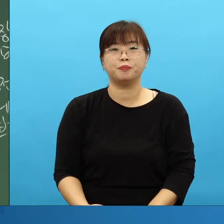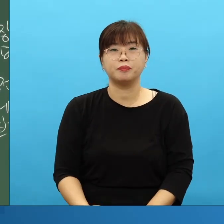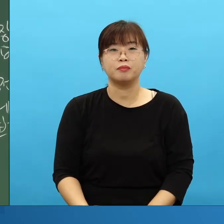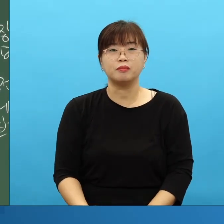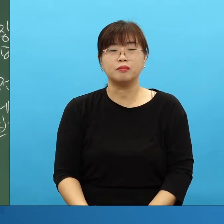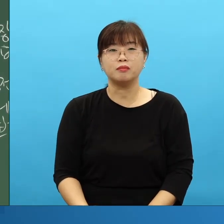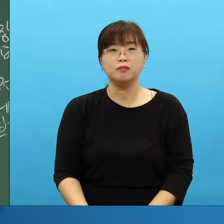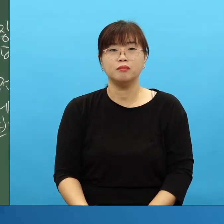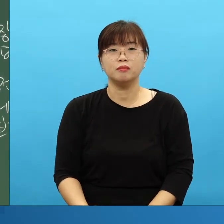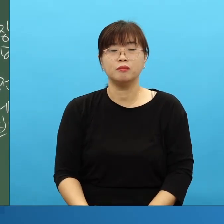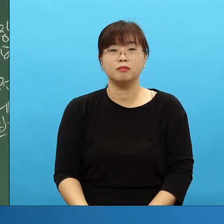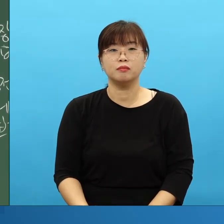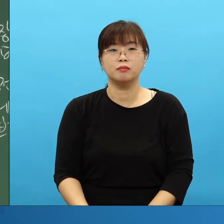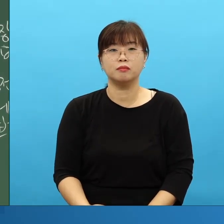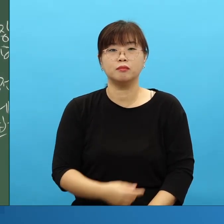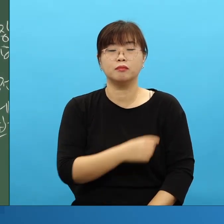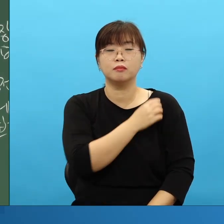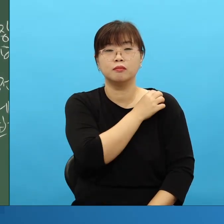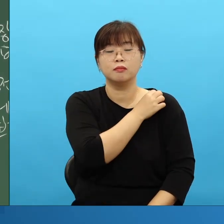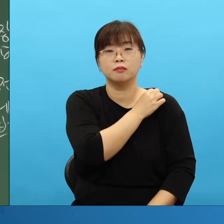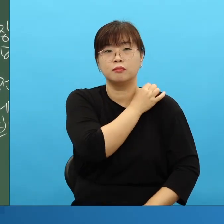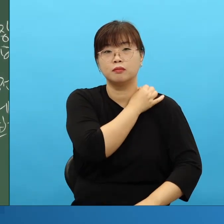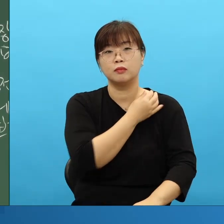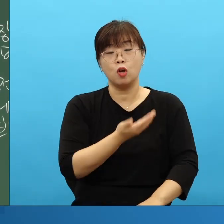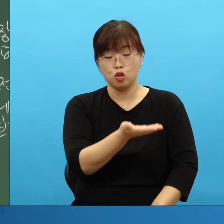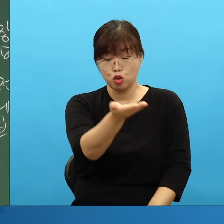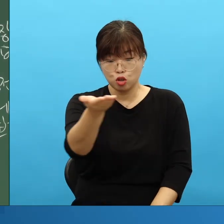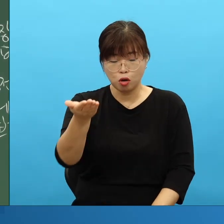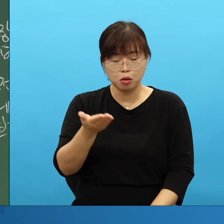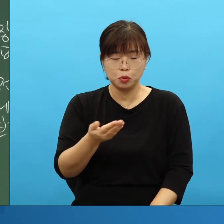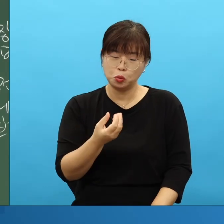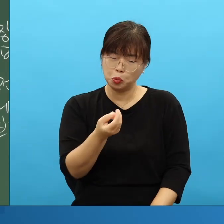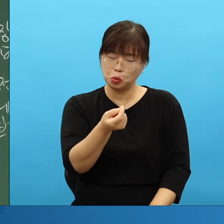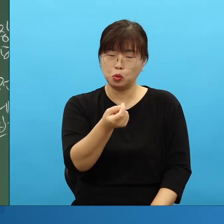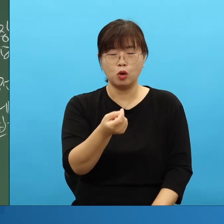대한 그게 우리나라 좀 문제가 되는데요.